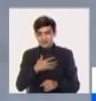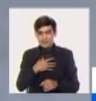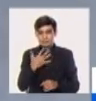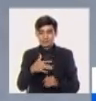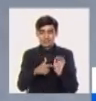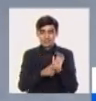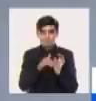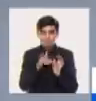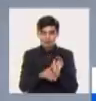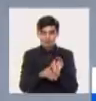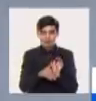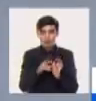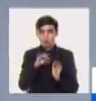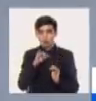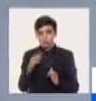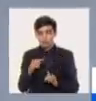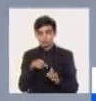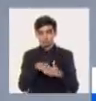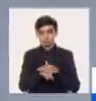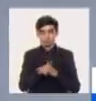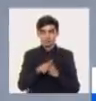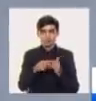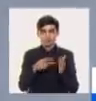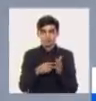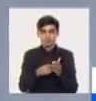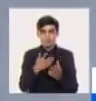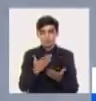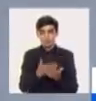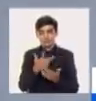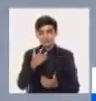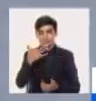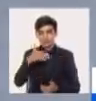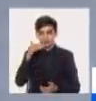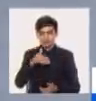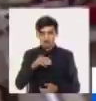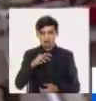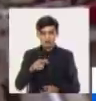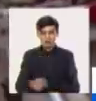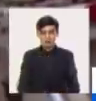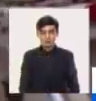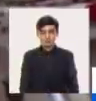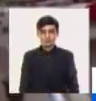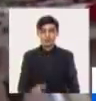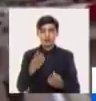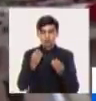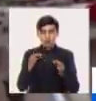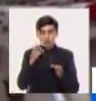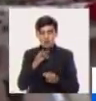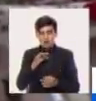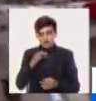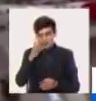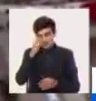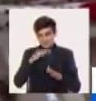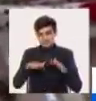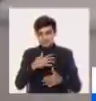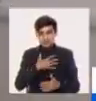57 мың рублей, ол біздікіне 350 мың теңге. Бұдан өзге елімізде індетке